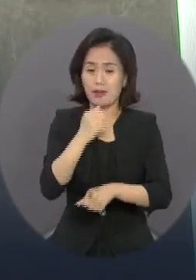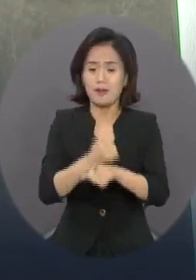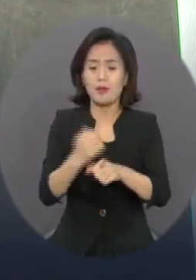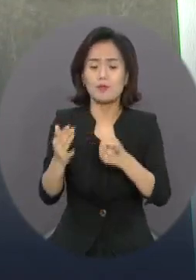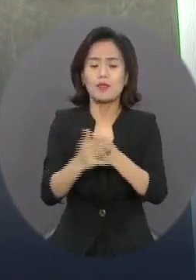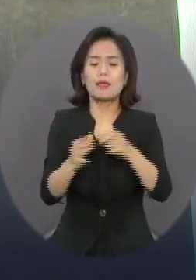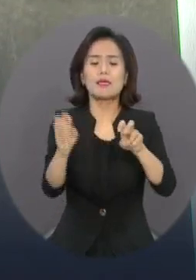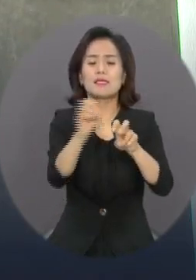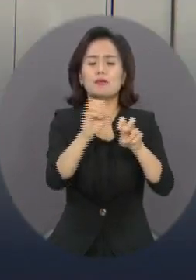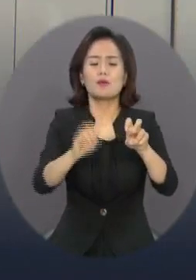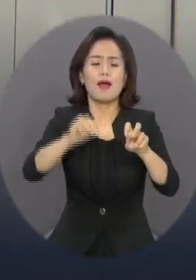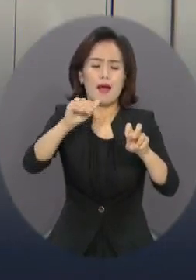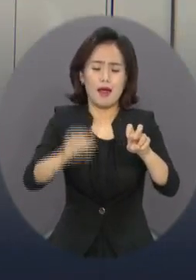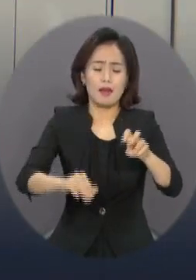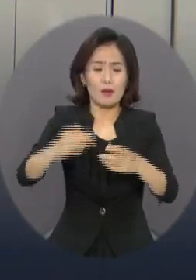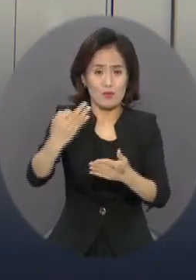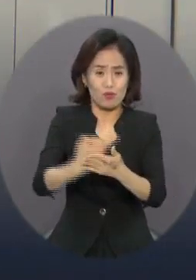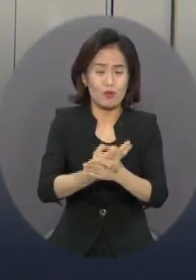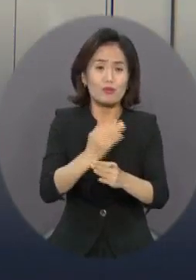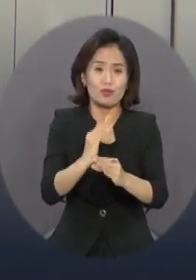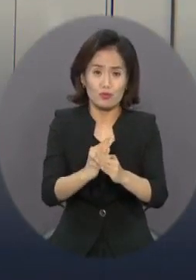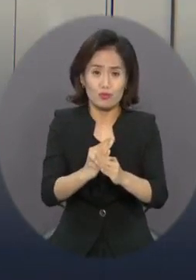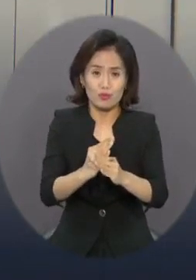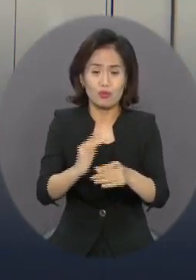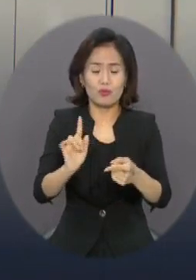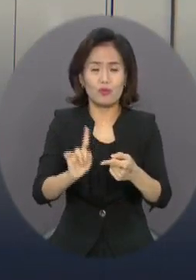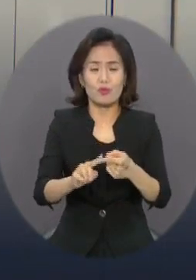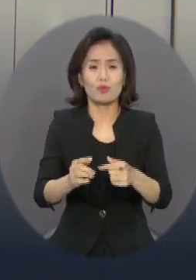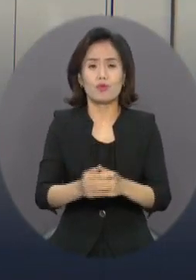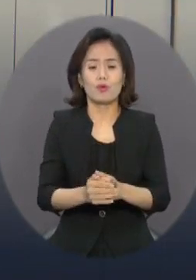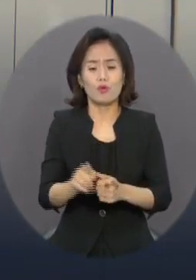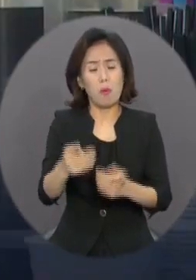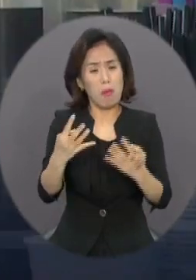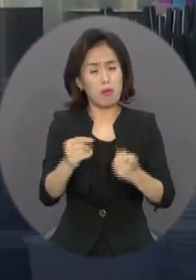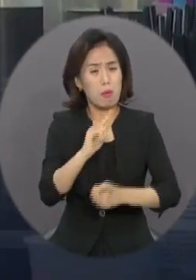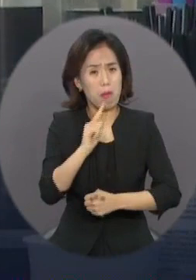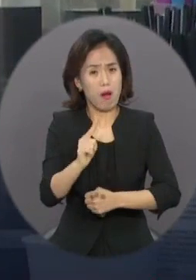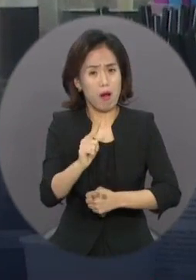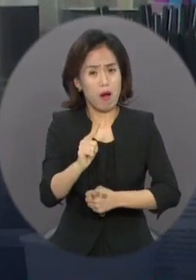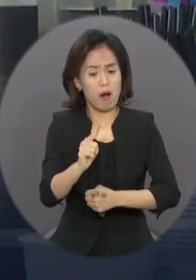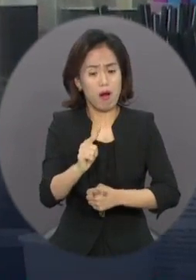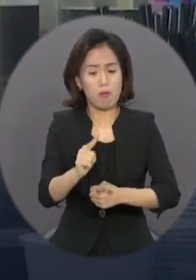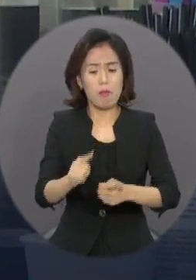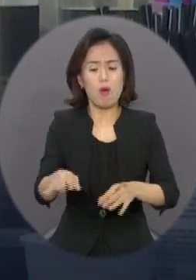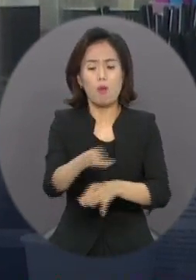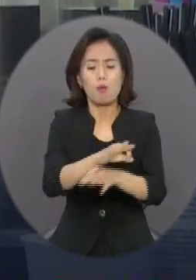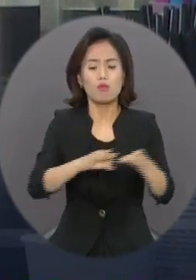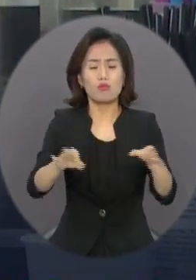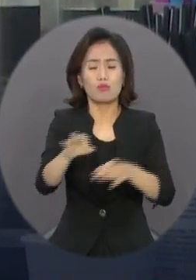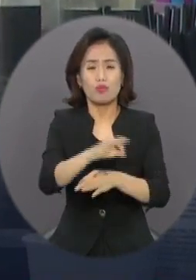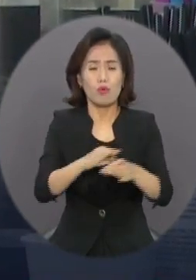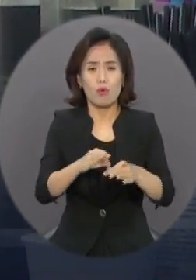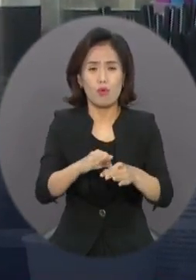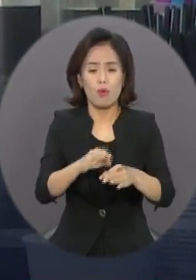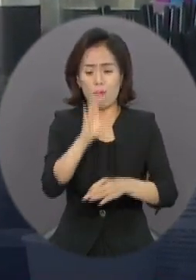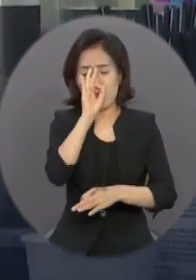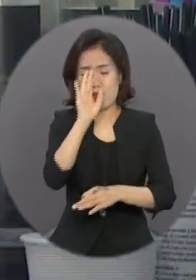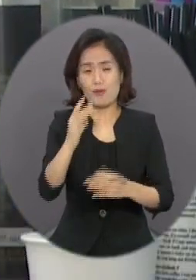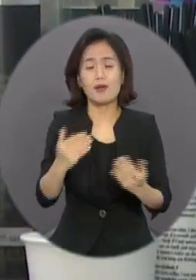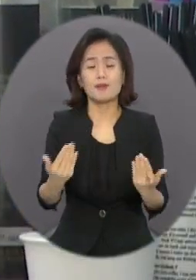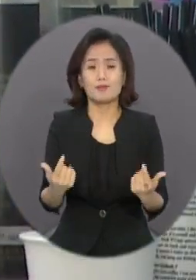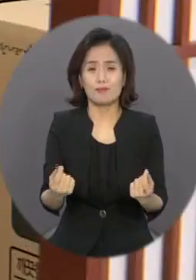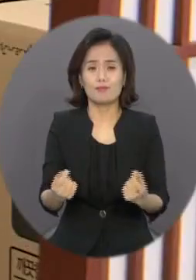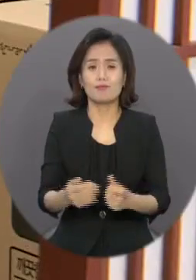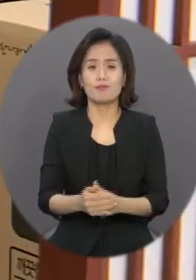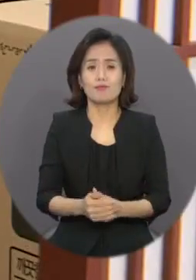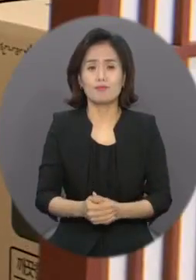20% 미만으로 마진을 보고 있어서 그걸 많다고 하면은 매점 운영 자체를 뭐 할 수 없는